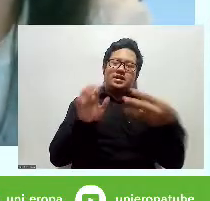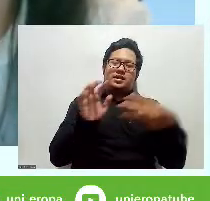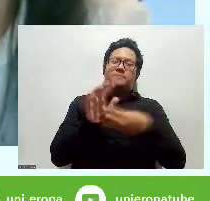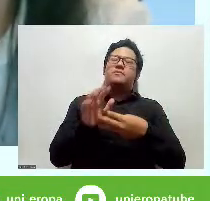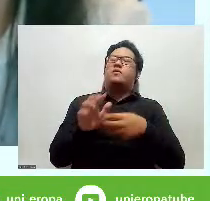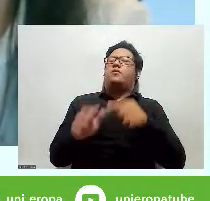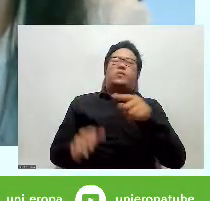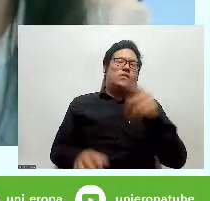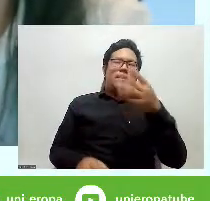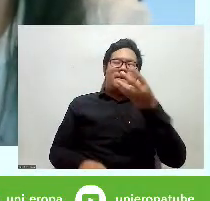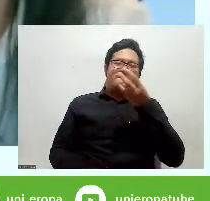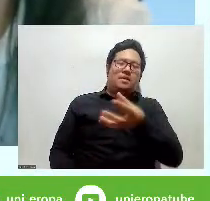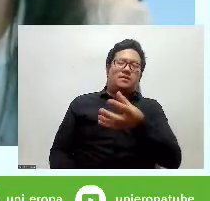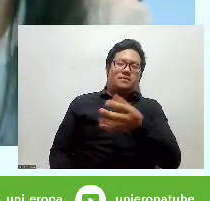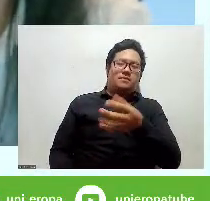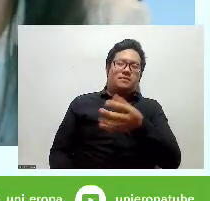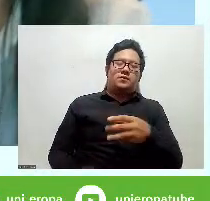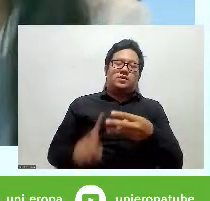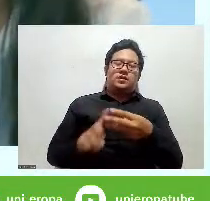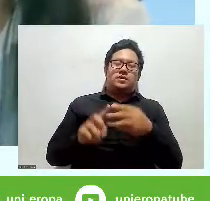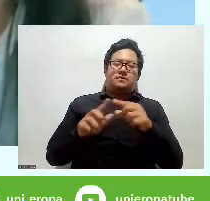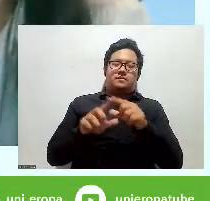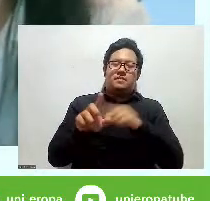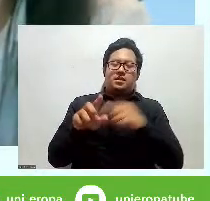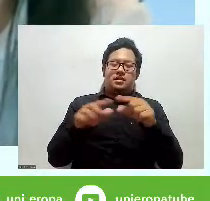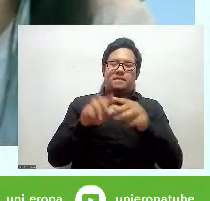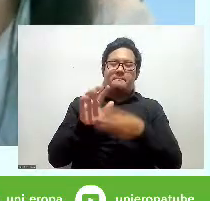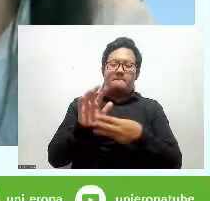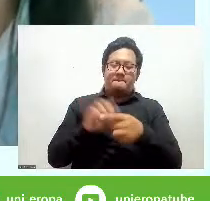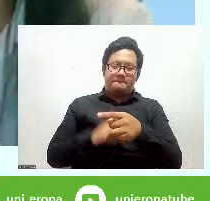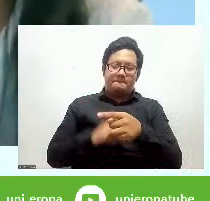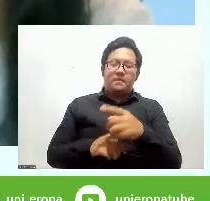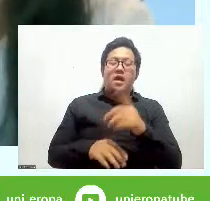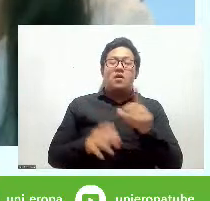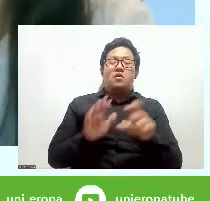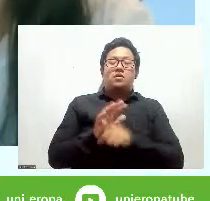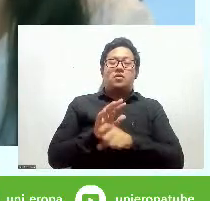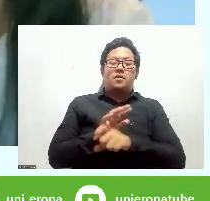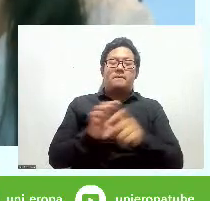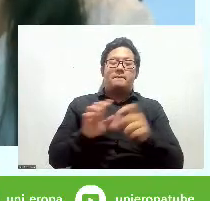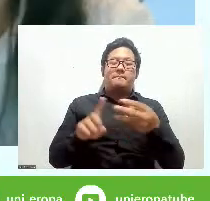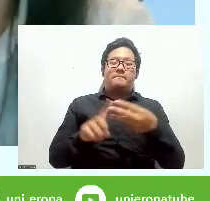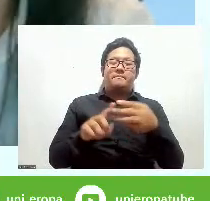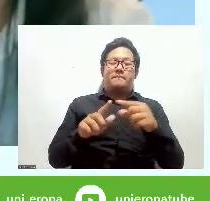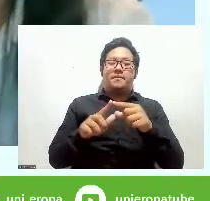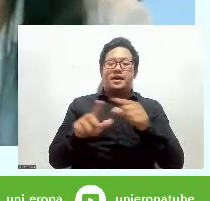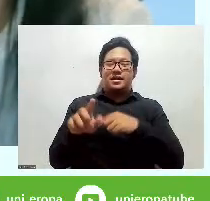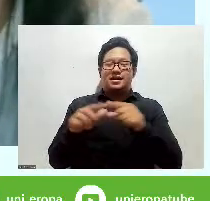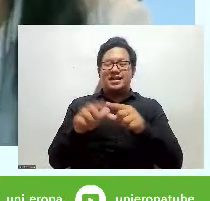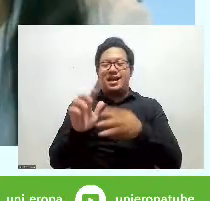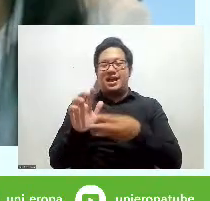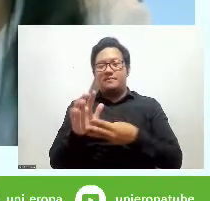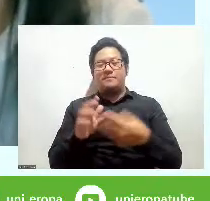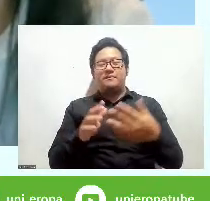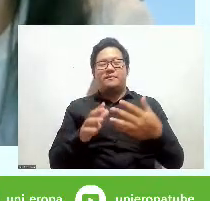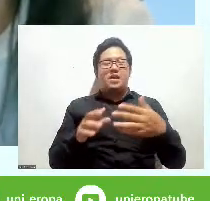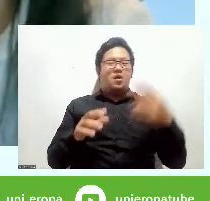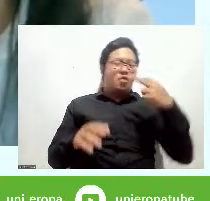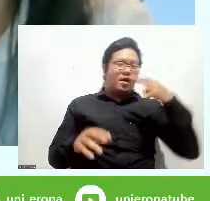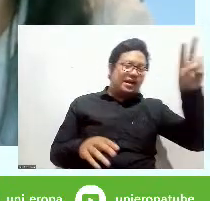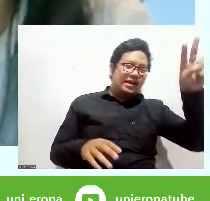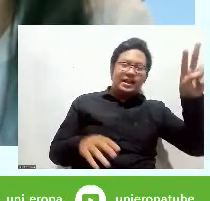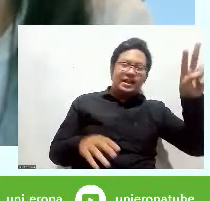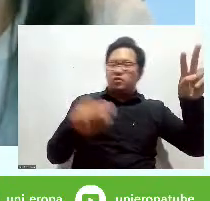tapi Abang yang namanya jadi kok Spinner sama bayam di Indonesia tuh beda jadi orang bule bilang